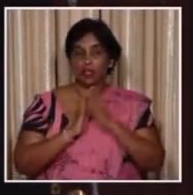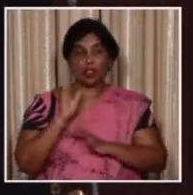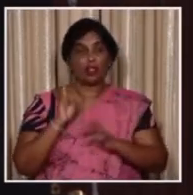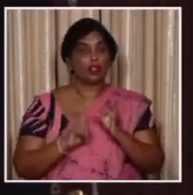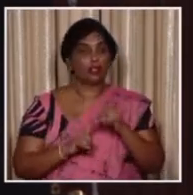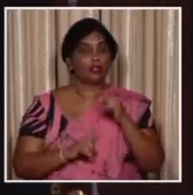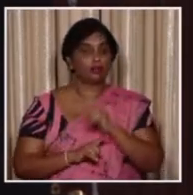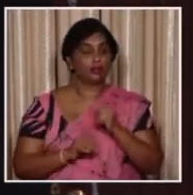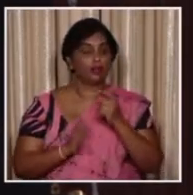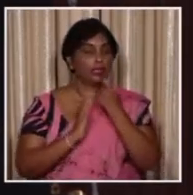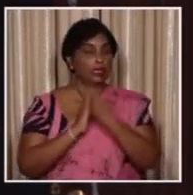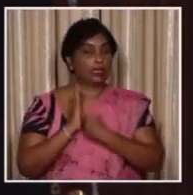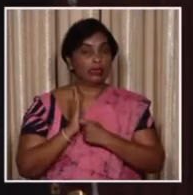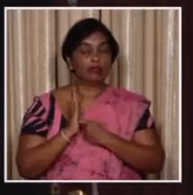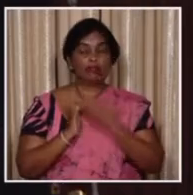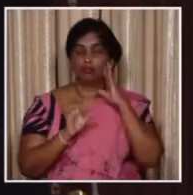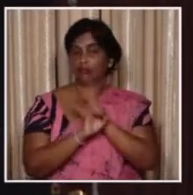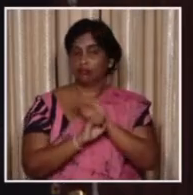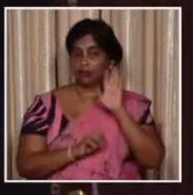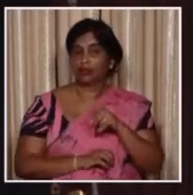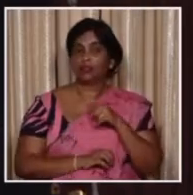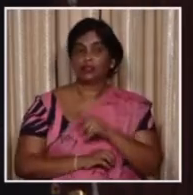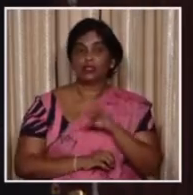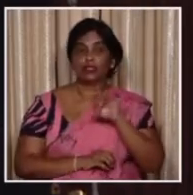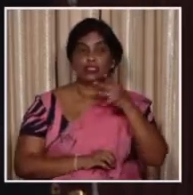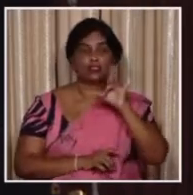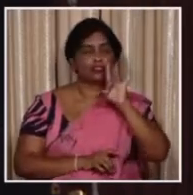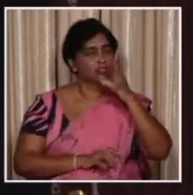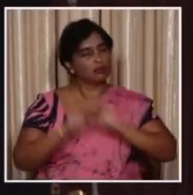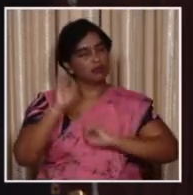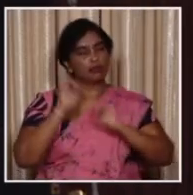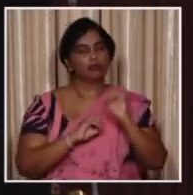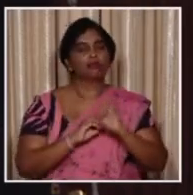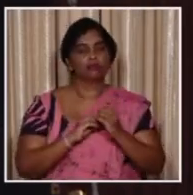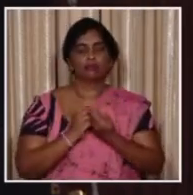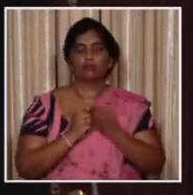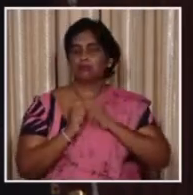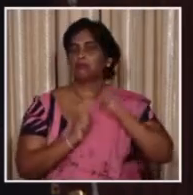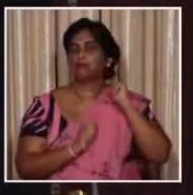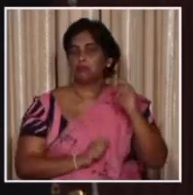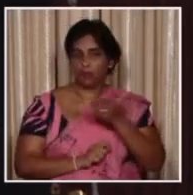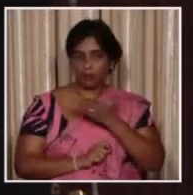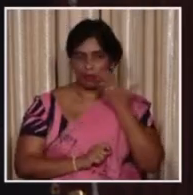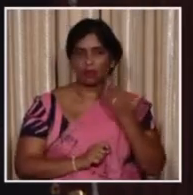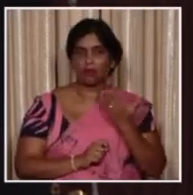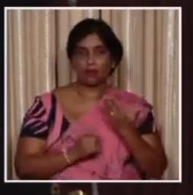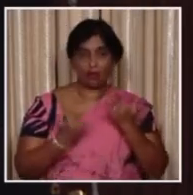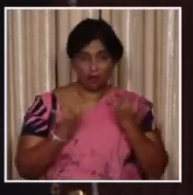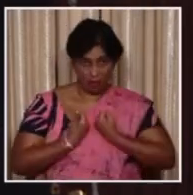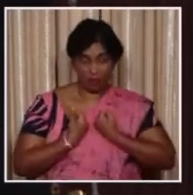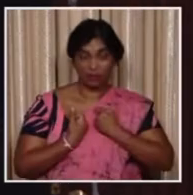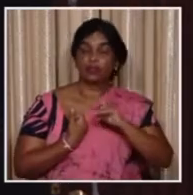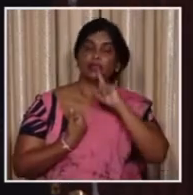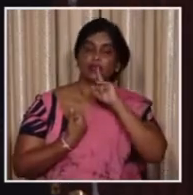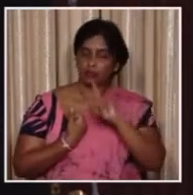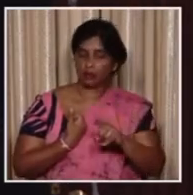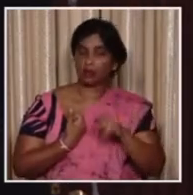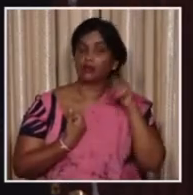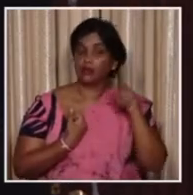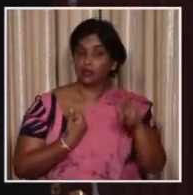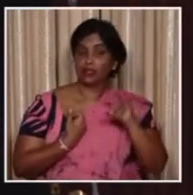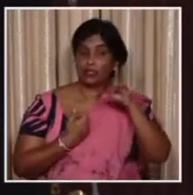අමාත්‍යතුමා චක්‍රලේඛයන් නිකුත් කළා තිබෙනවා 100%කින් එන්හැන්ස් කරන්න පුළුවන් කියලා. මම වැරදි නම් ඔබතුමා කියන්න.